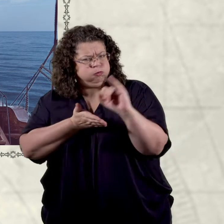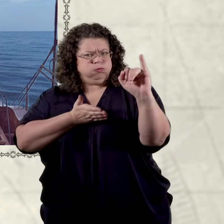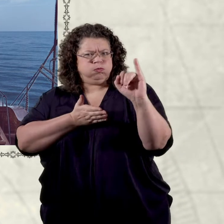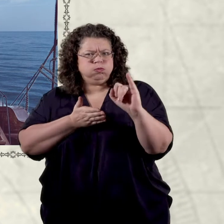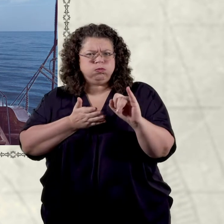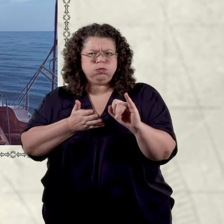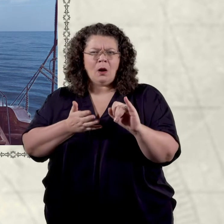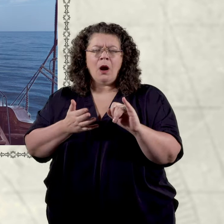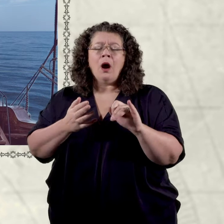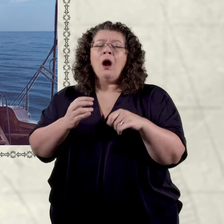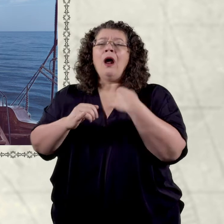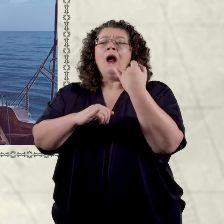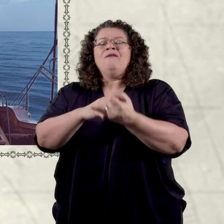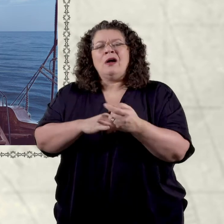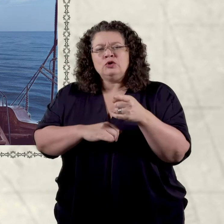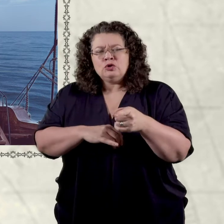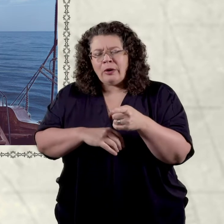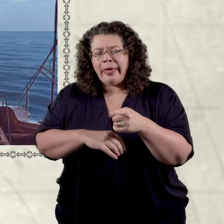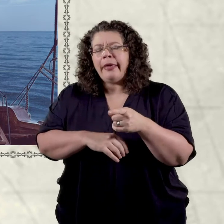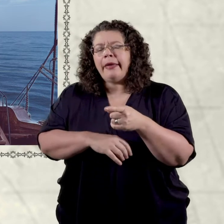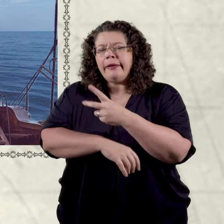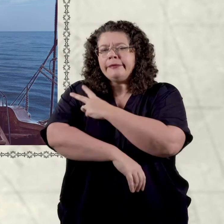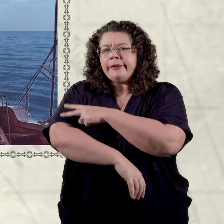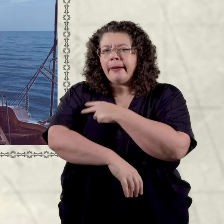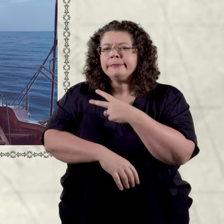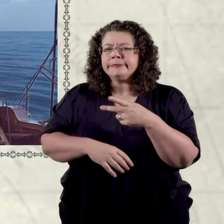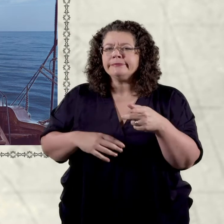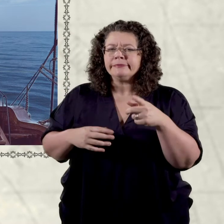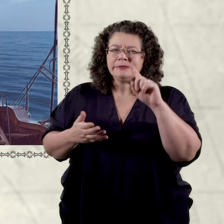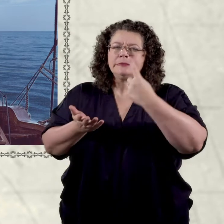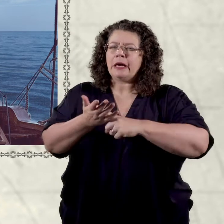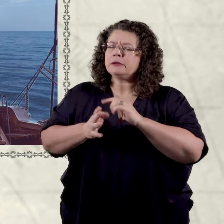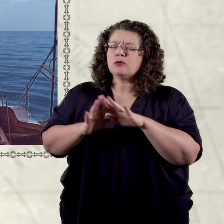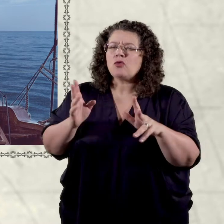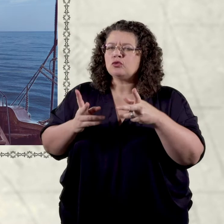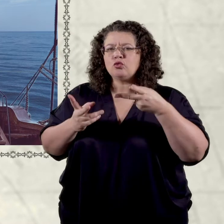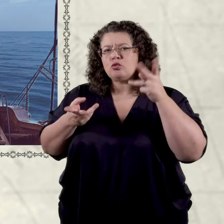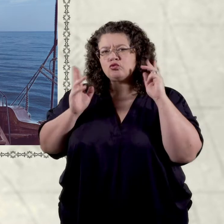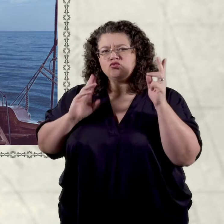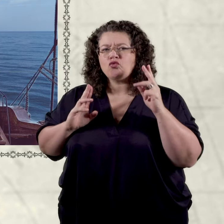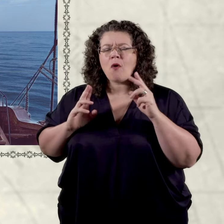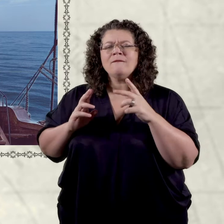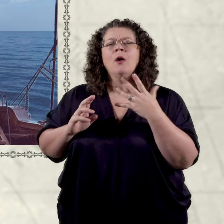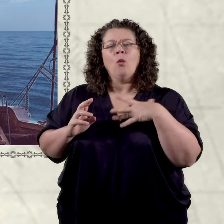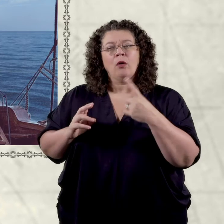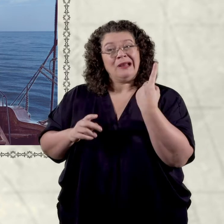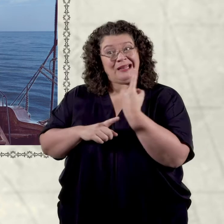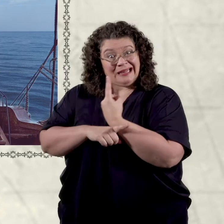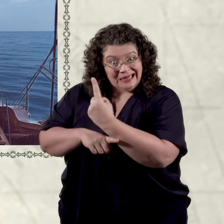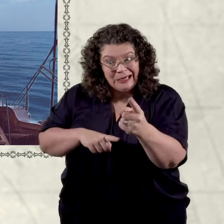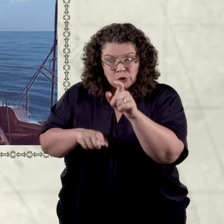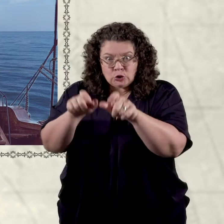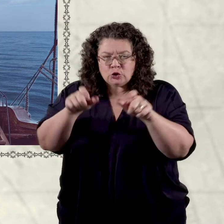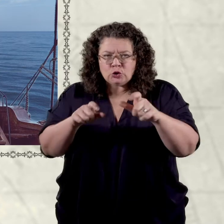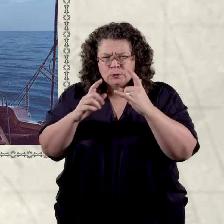oedd y capten benderfynu peidio torri gwella y merched i gyd i ffwrdd. Ar yr amod bod pen pob un